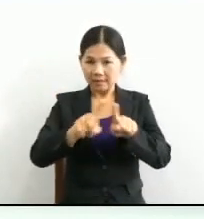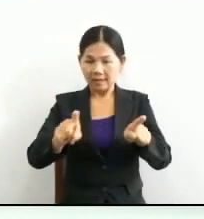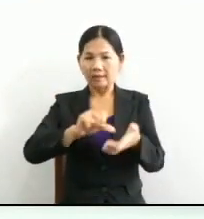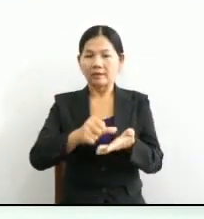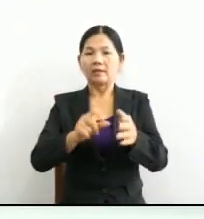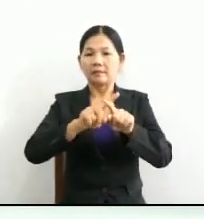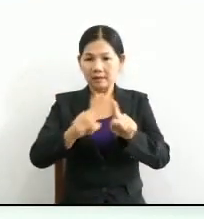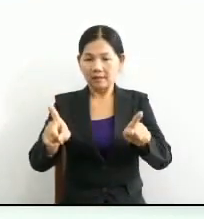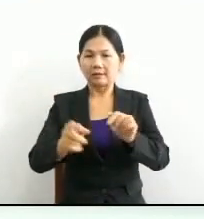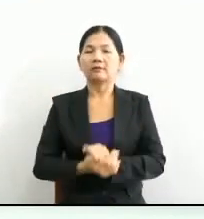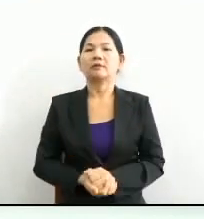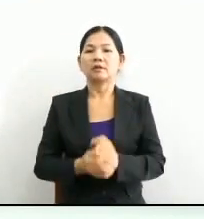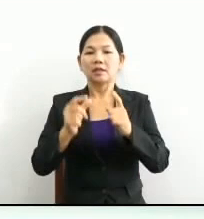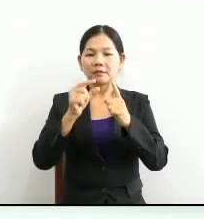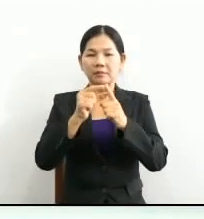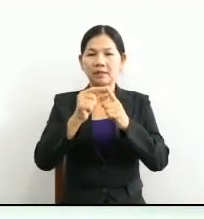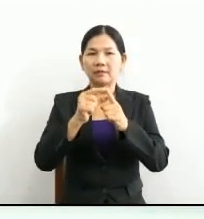chỗ rốt quê quá trả nạ sáp nâng pịa